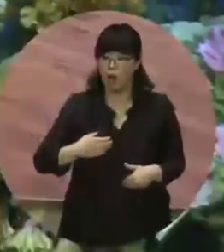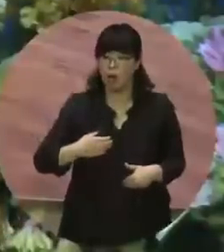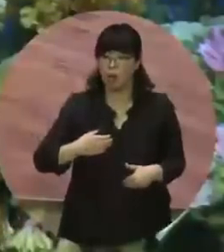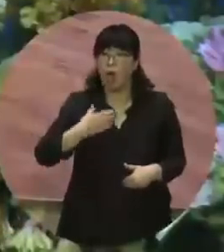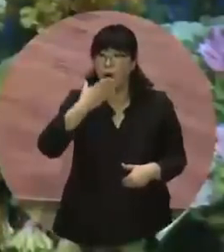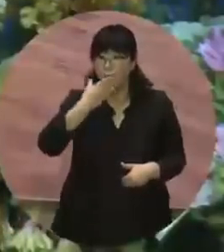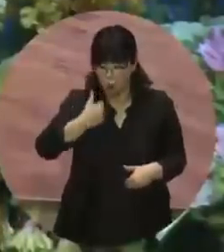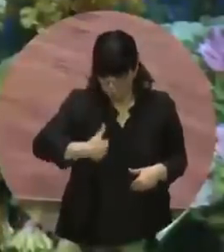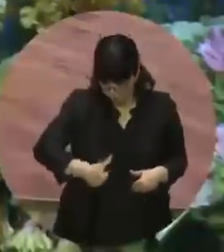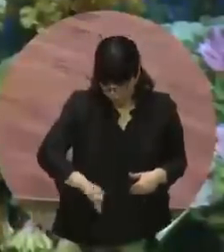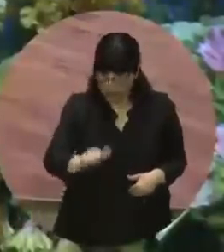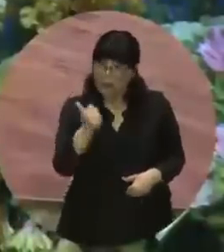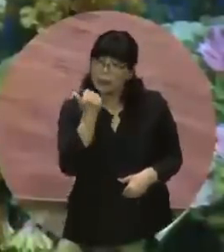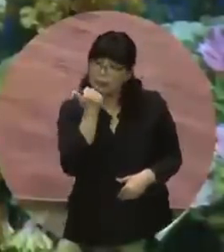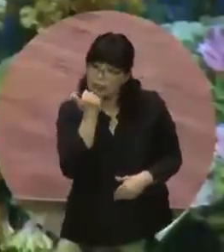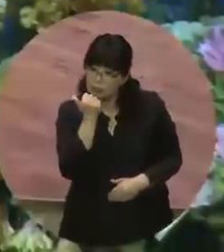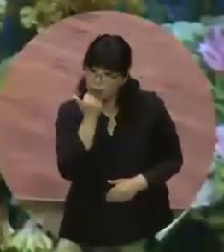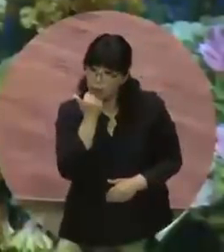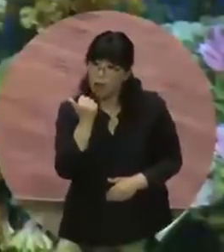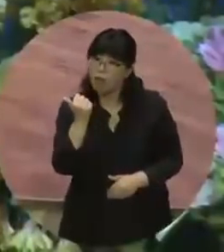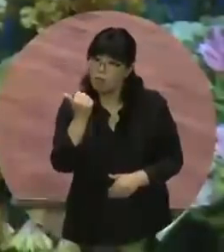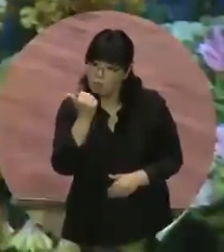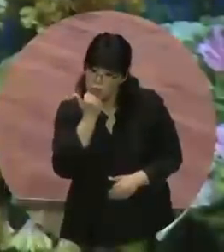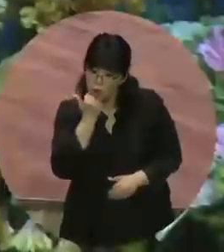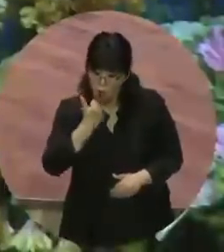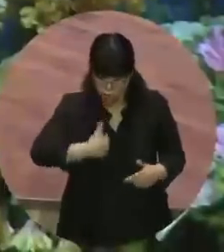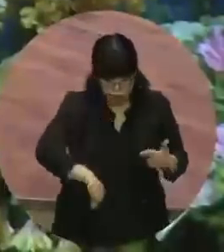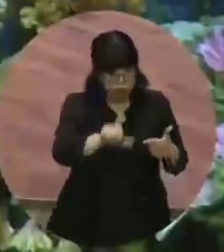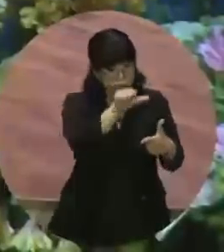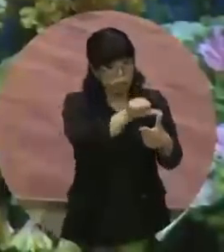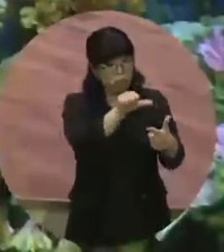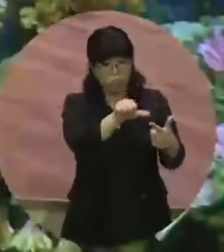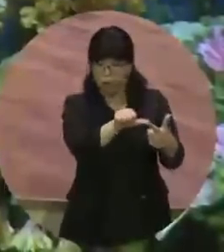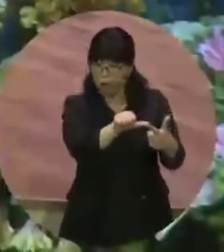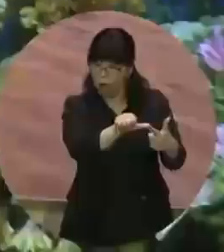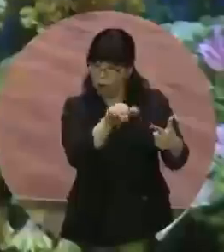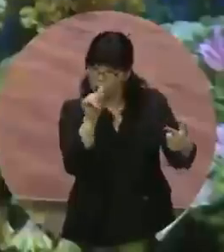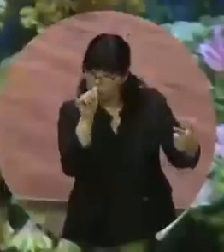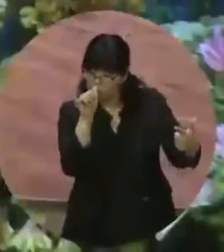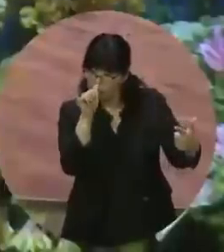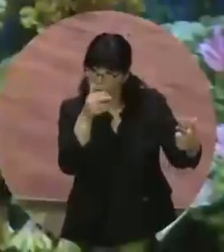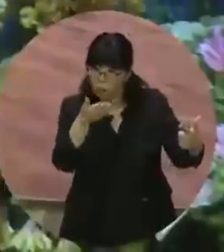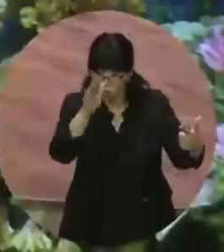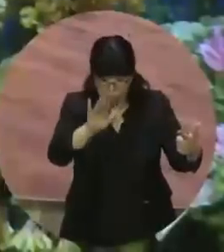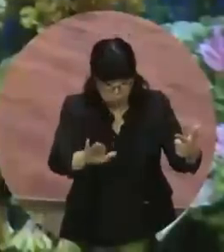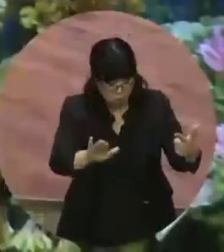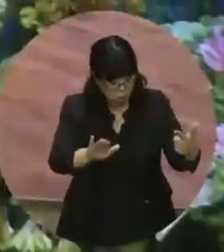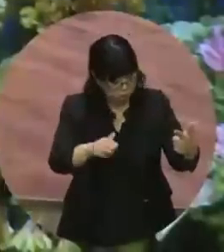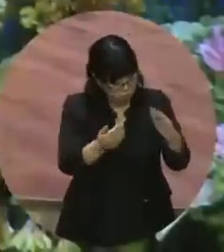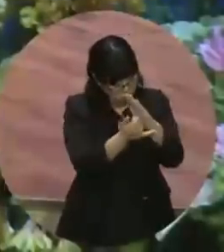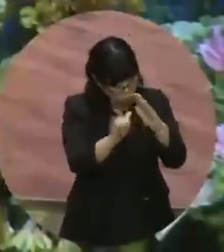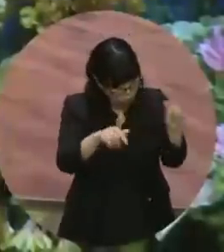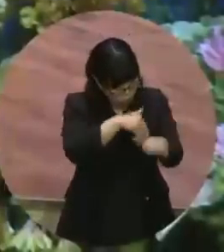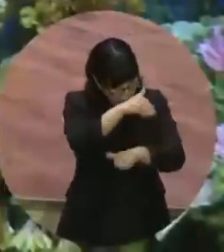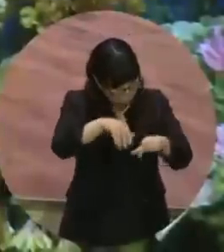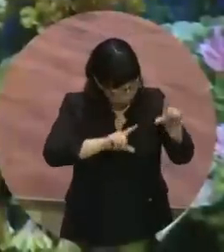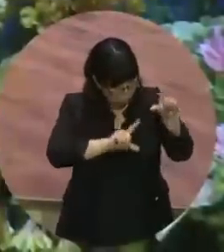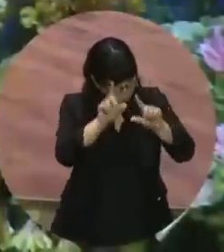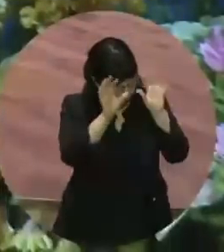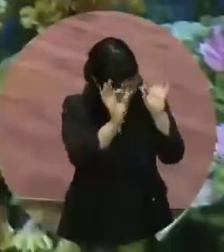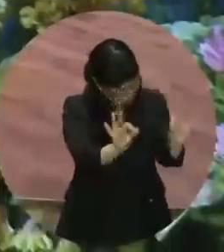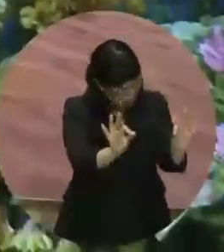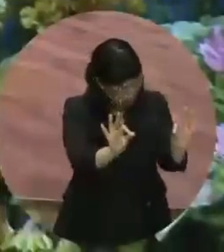다 온 가족이 다 언약을 놓치고 자기의 소견대로 행동을 했습니다.